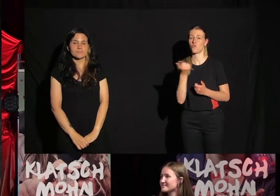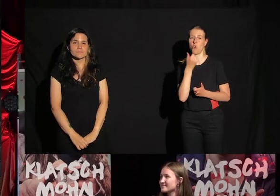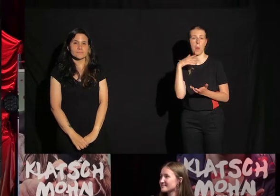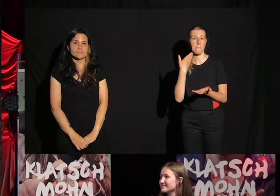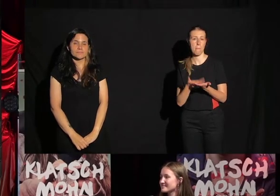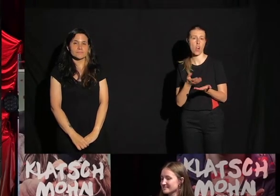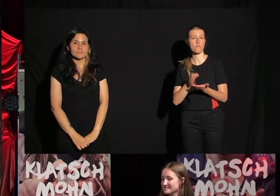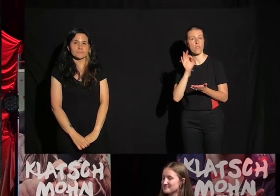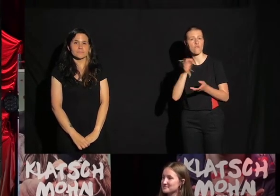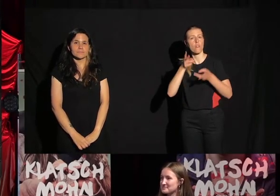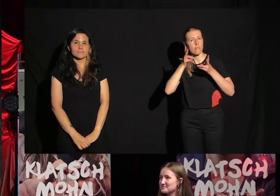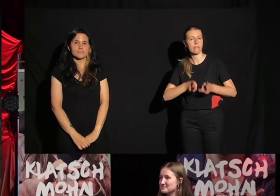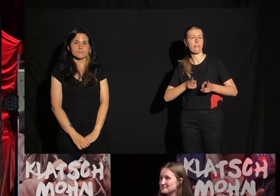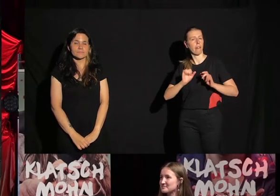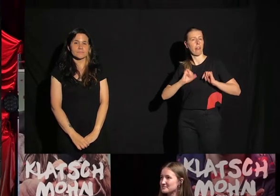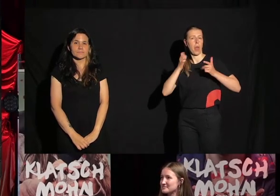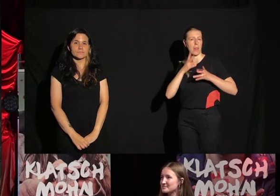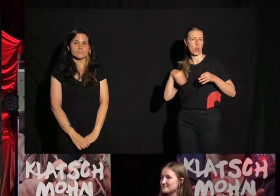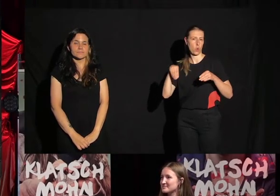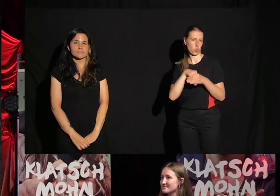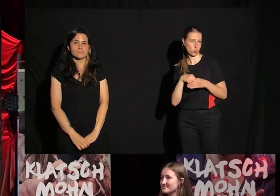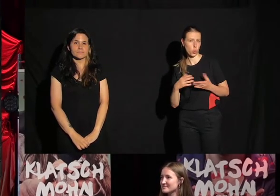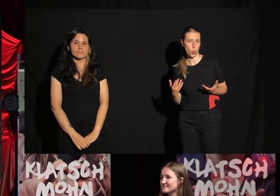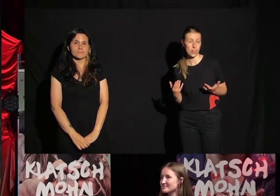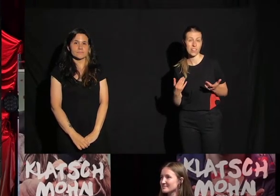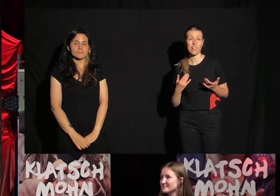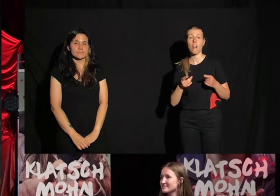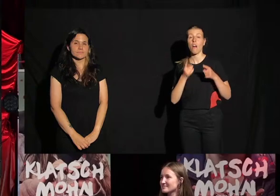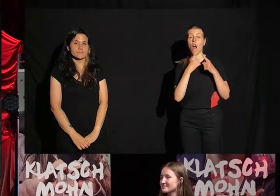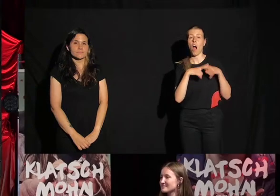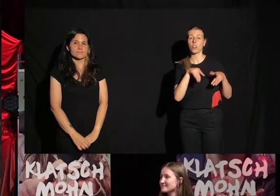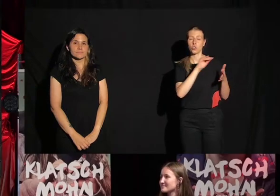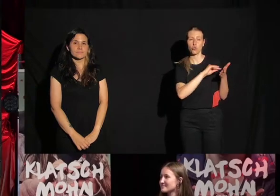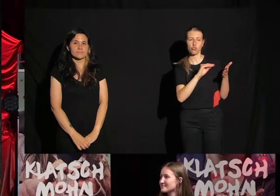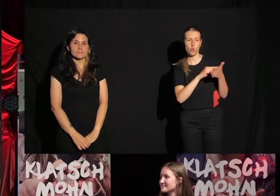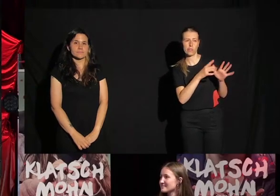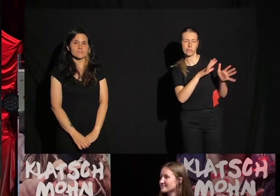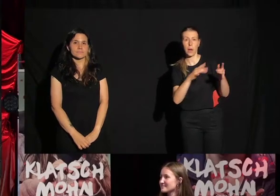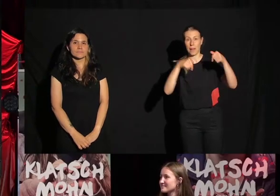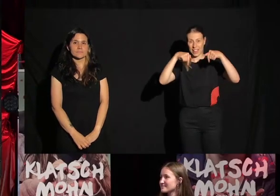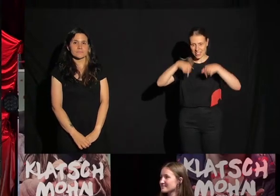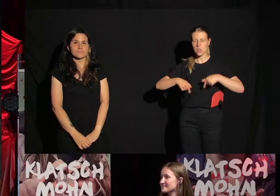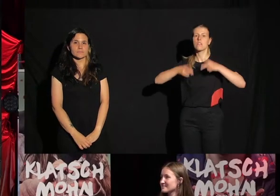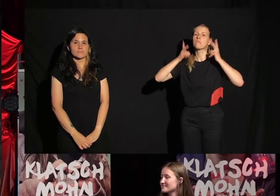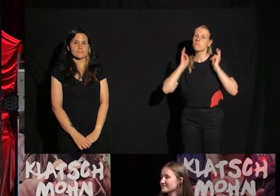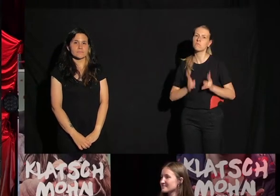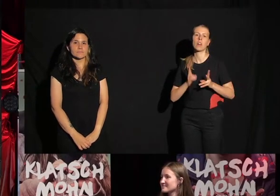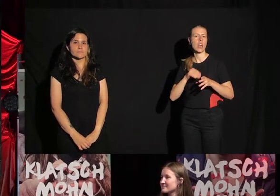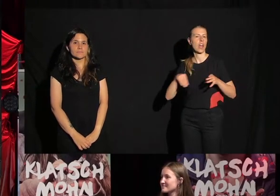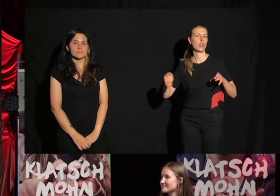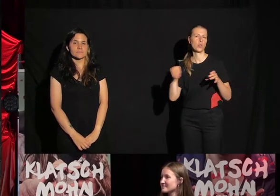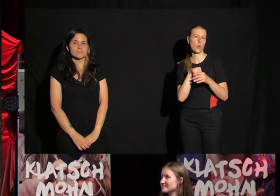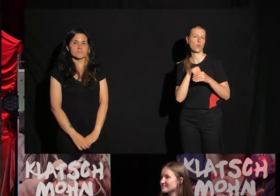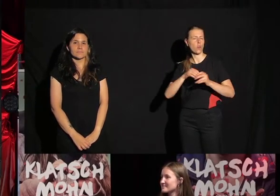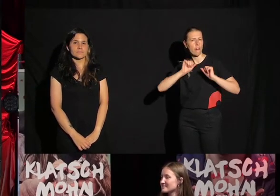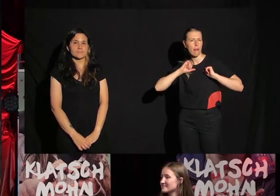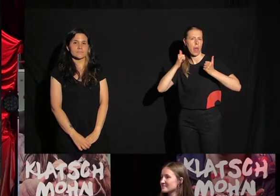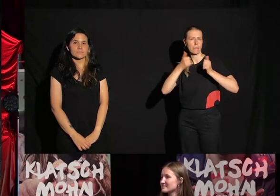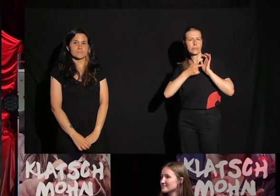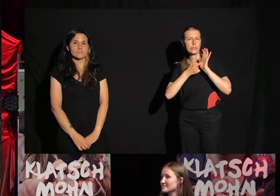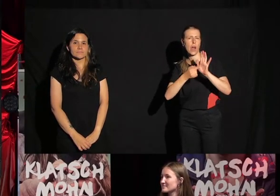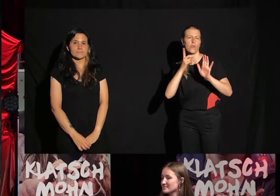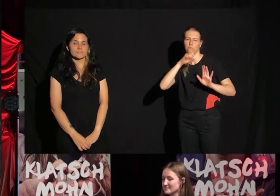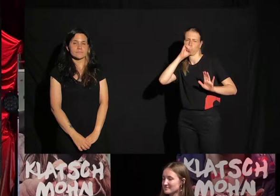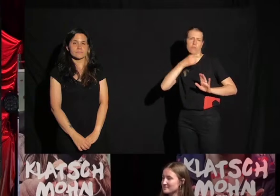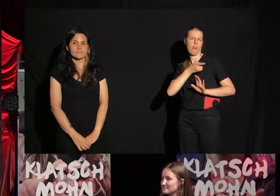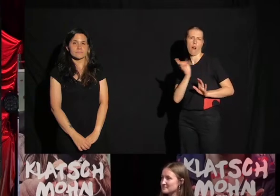Also anders als an vielen anderen Schulen wird Inklusion hier wirklich gelebt und geliebt und ich glaube, das ist auch so der Grund für